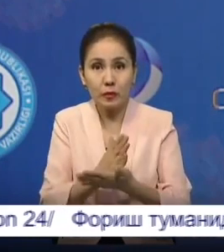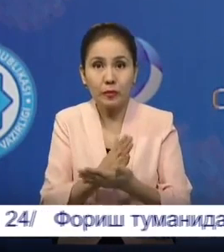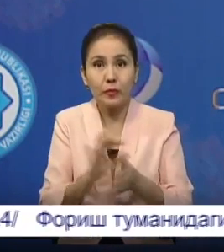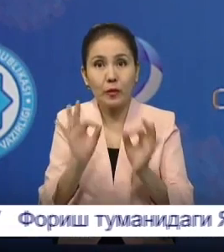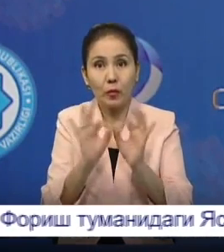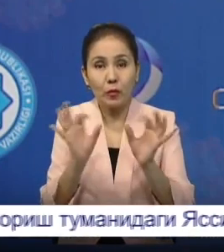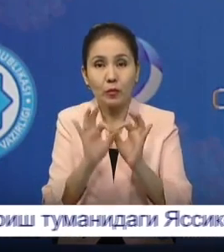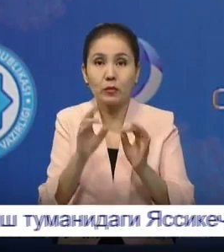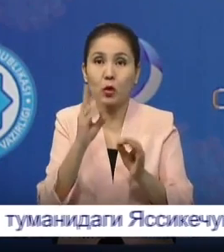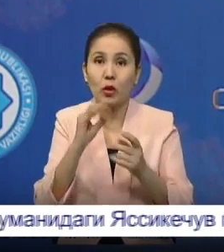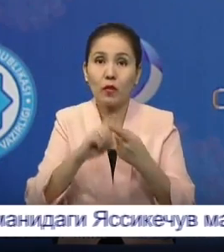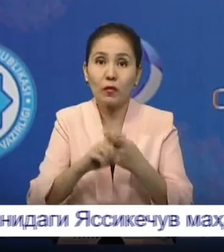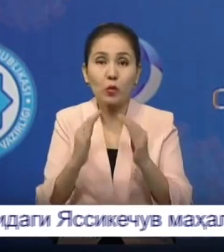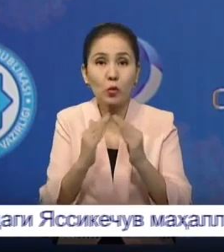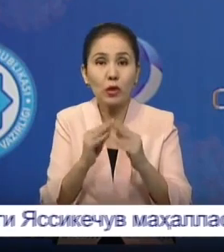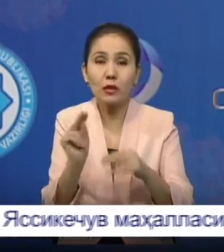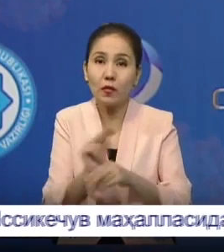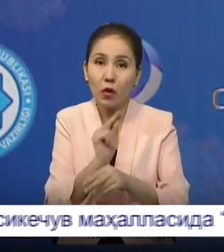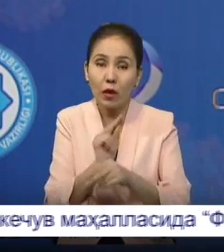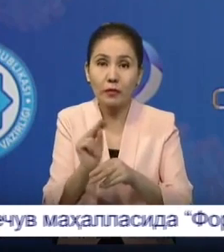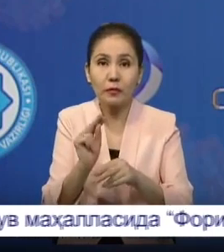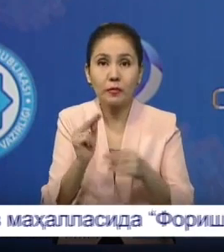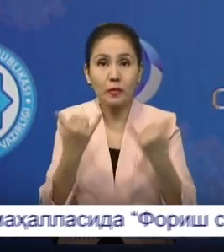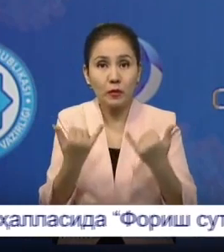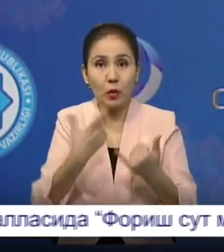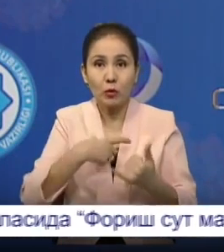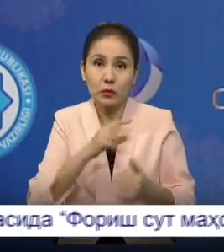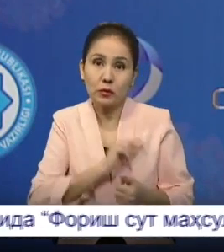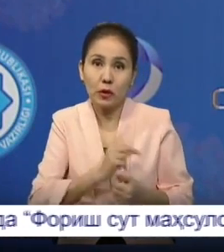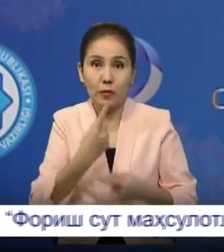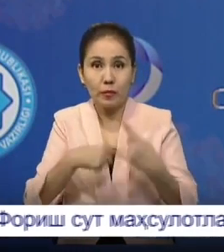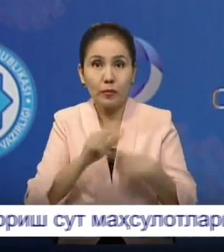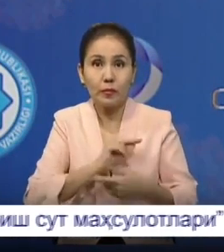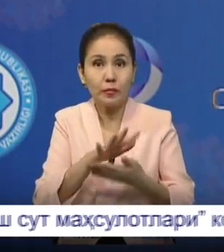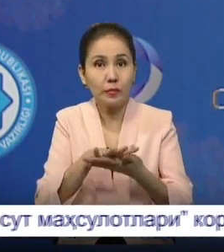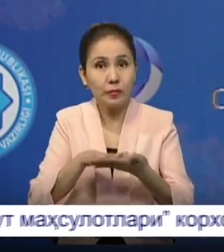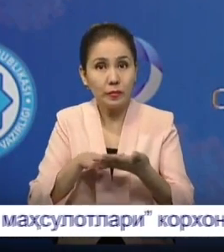Muxbirimiz koronavirusga chalinib, uyda davolangan, hozirda yana o'z mehnat faoliyatini